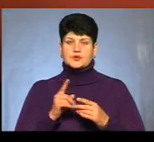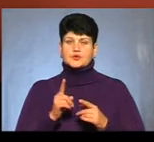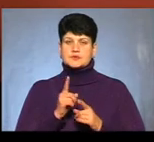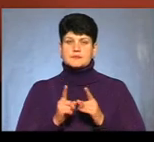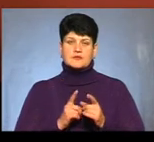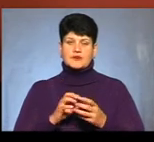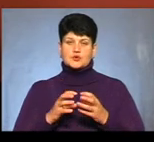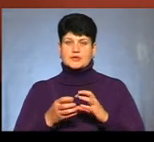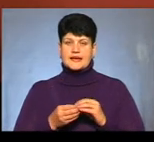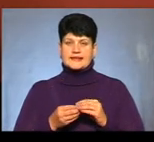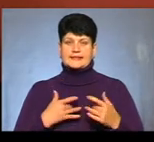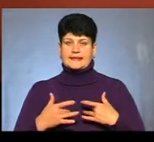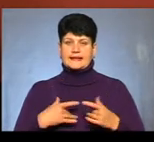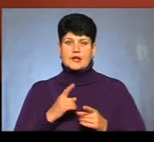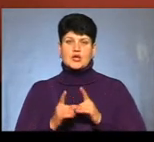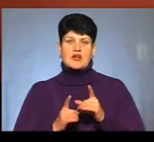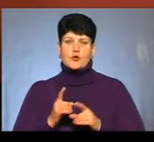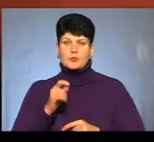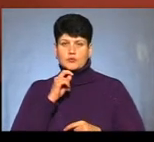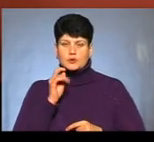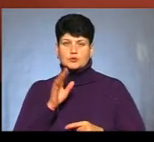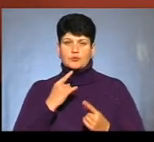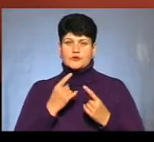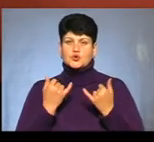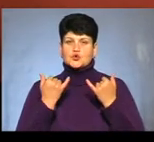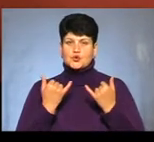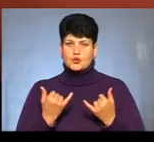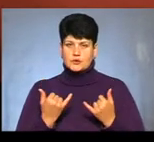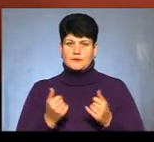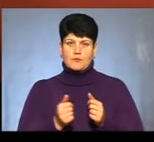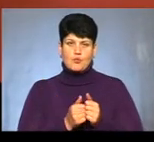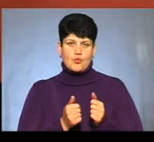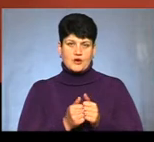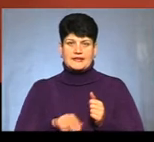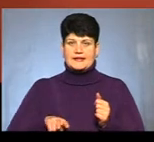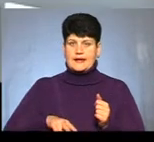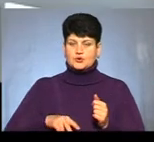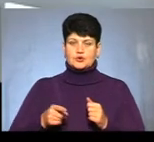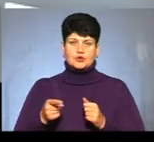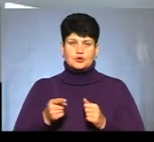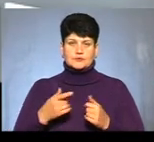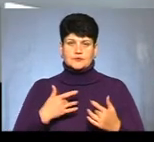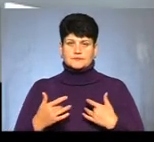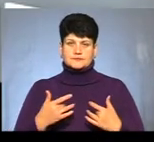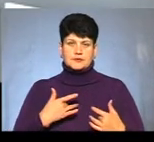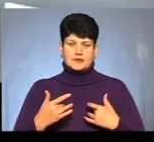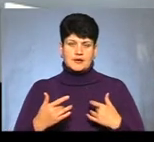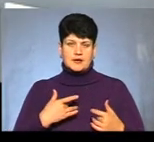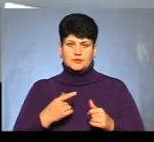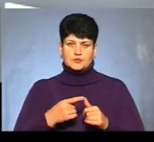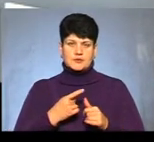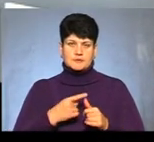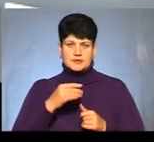хто зараз з нами. Що змінилося у результаті театральної реформи в Україні, говоритимемо сьогодні. Поряд зі мною директор Тернопільського академічного